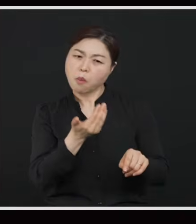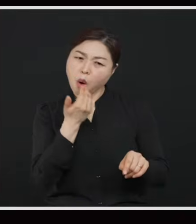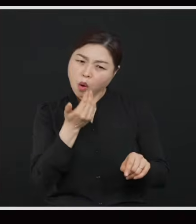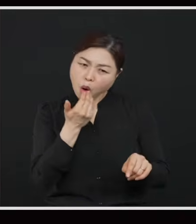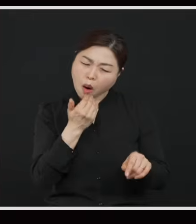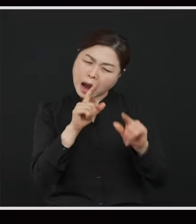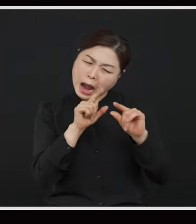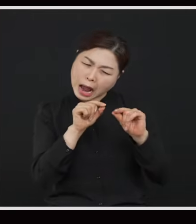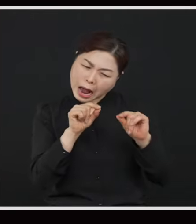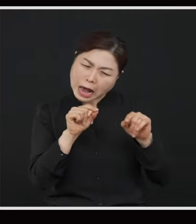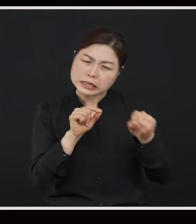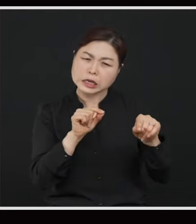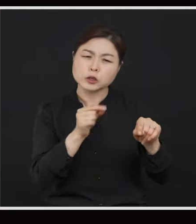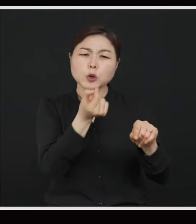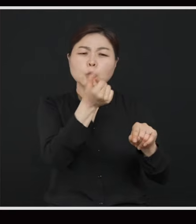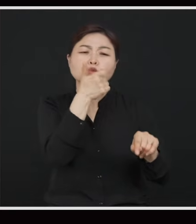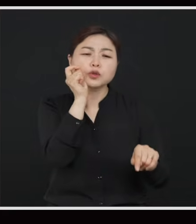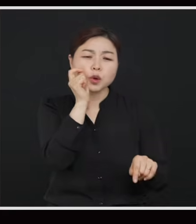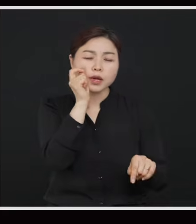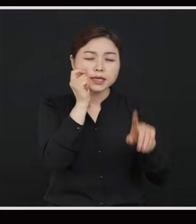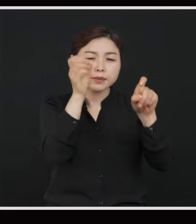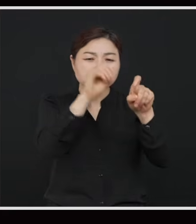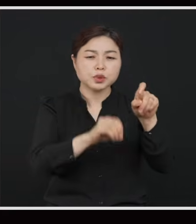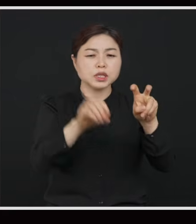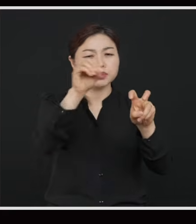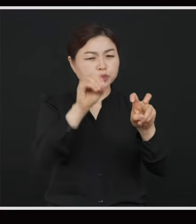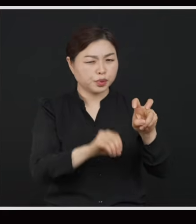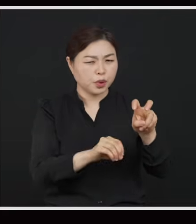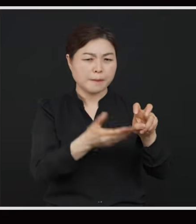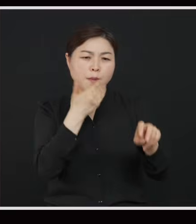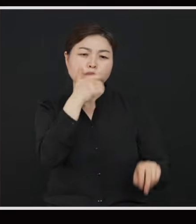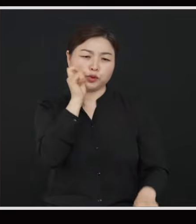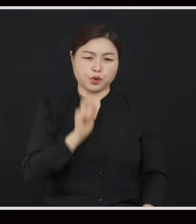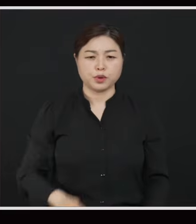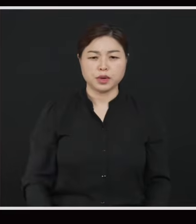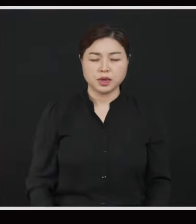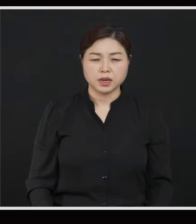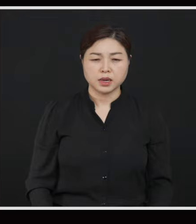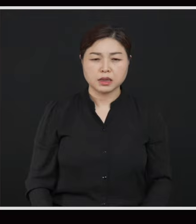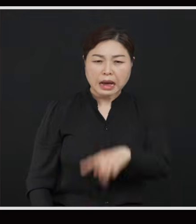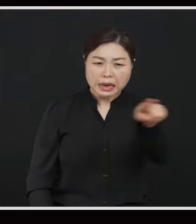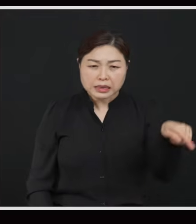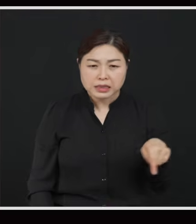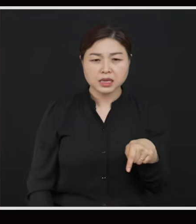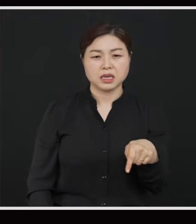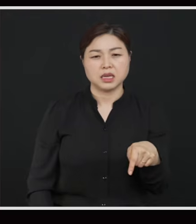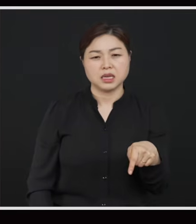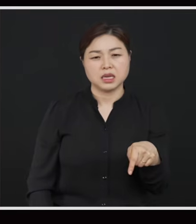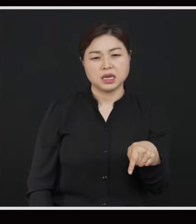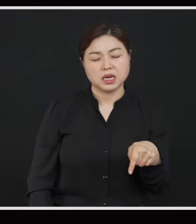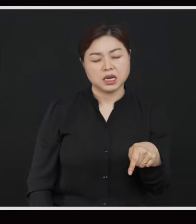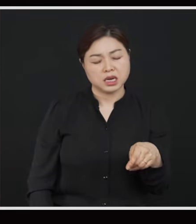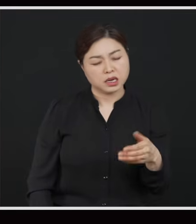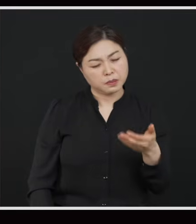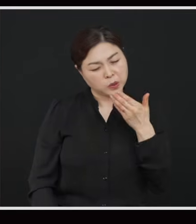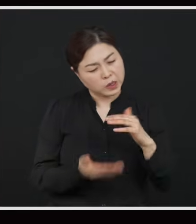부족한 거예요. 한 10%, 20% 정도 부족해요. 그래서 다들 이제 먹을